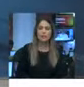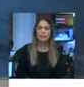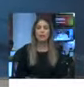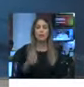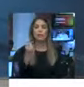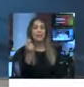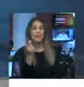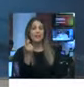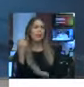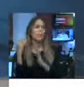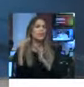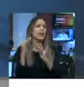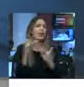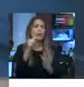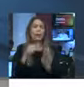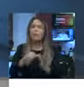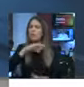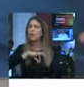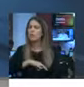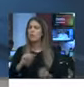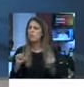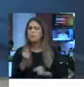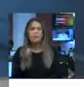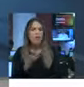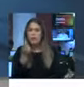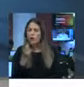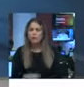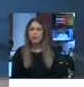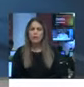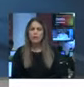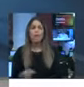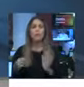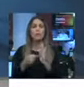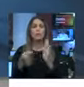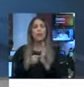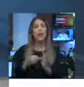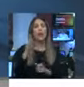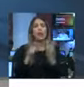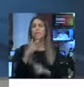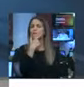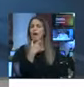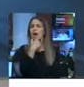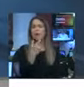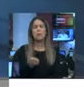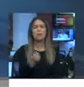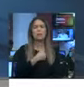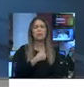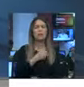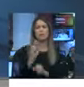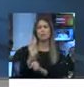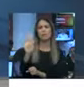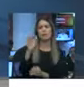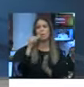שהציינת, המיליארדים שהבנקים עושים, מאיפה הם באים אליהם? בגלל ההפקדות של הפריירים, של המסכנים, אלה שסגרו